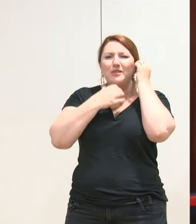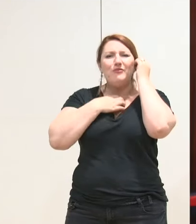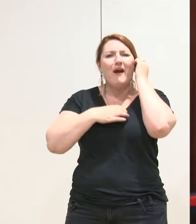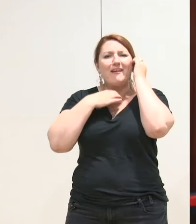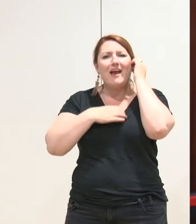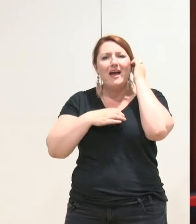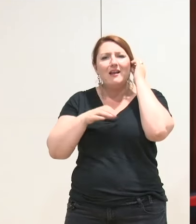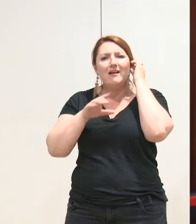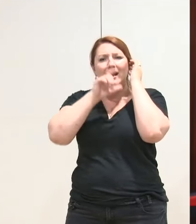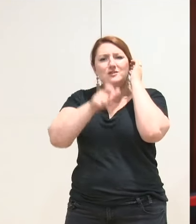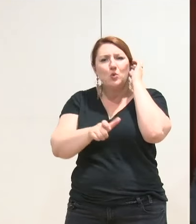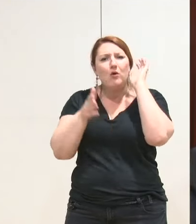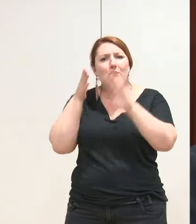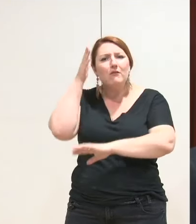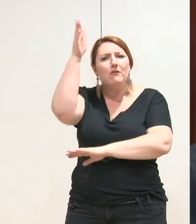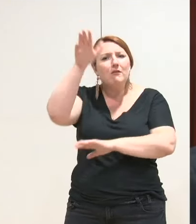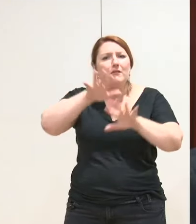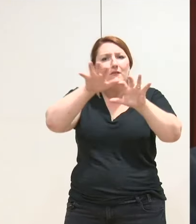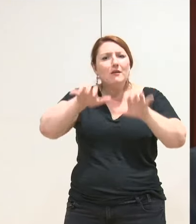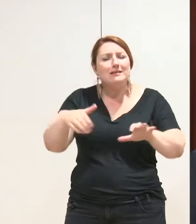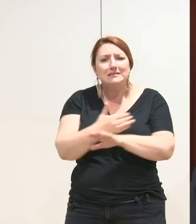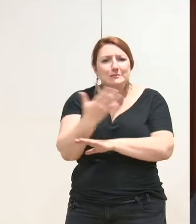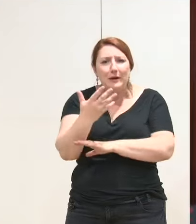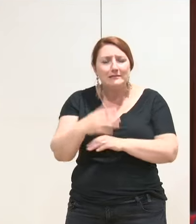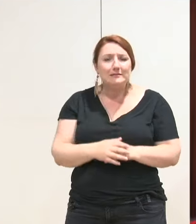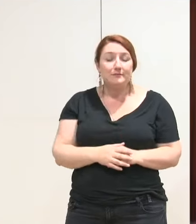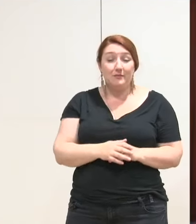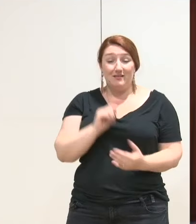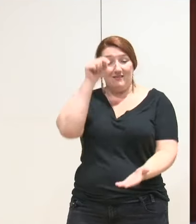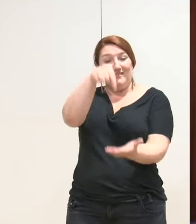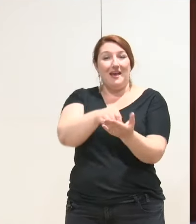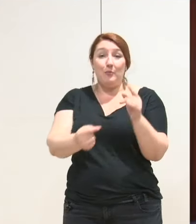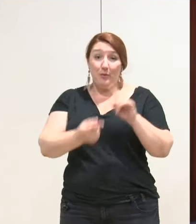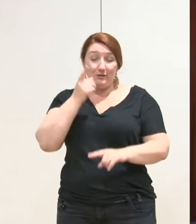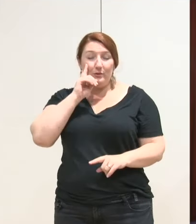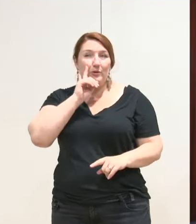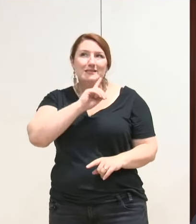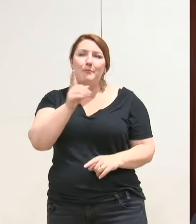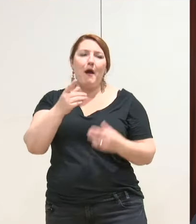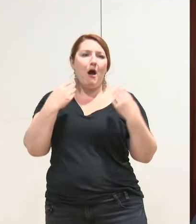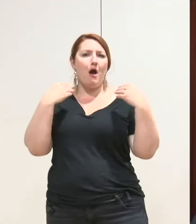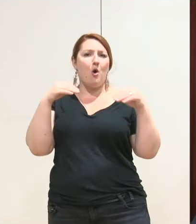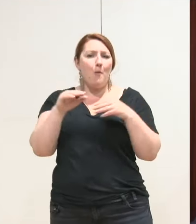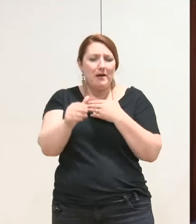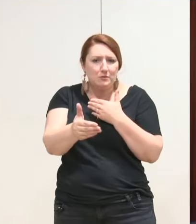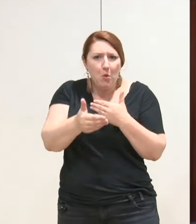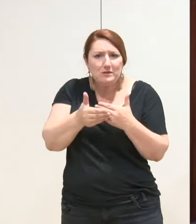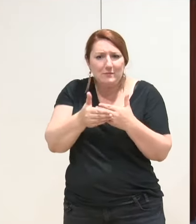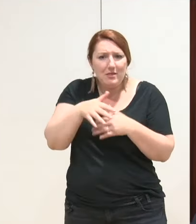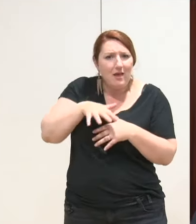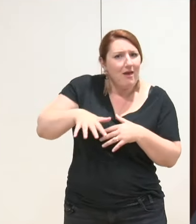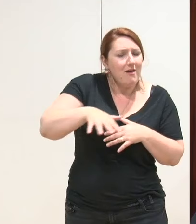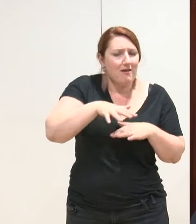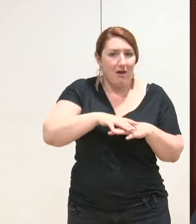effet ce cet endroit est un peu particulier parce qu'en fait c'est pas un simple commerce de proximité mais c'est aussi un lieu